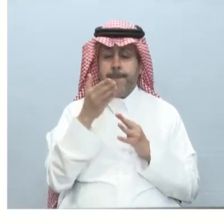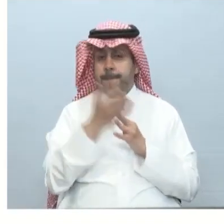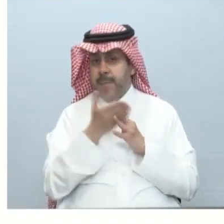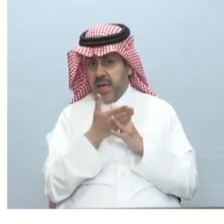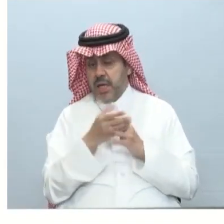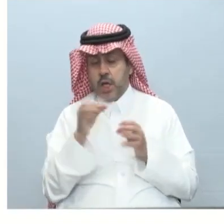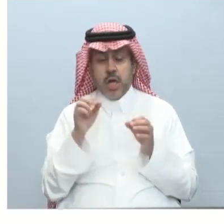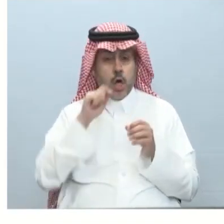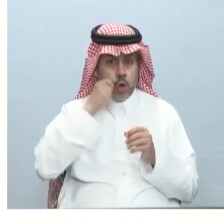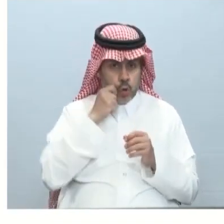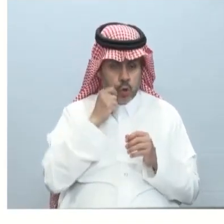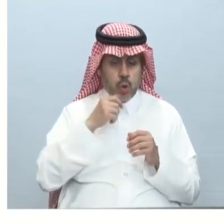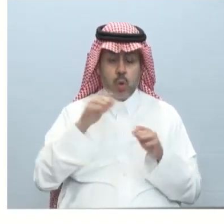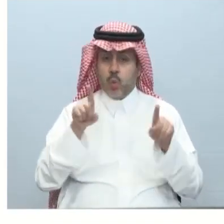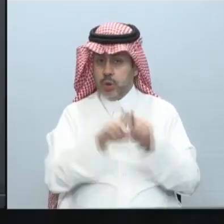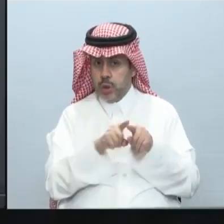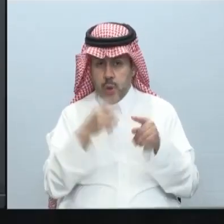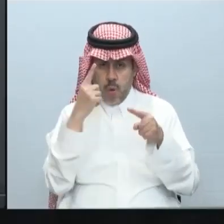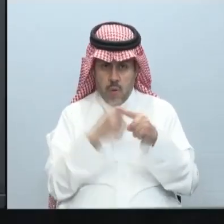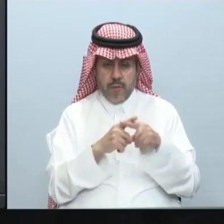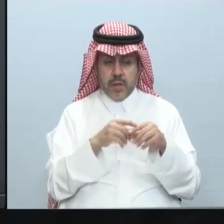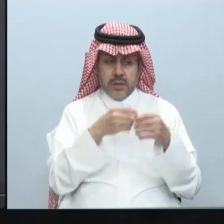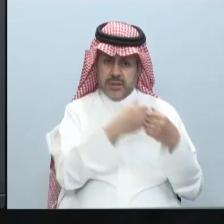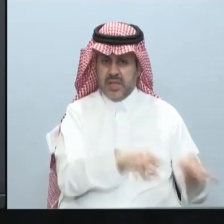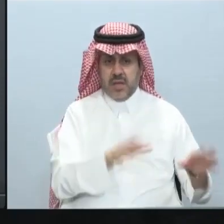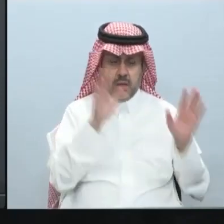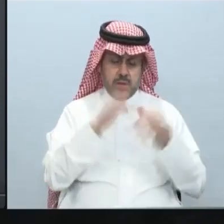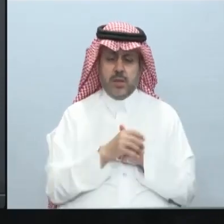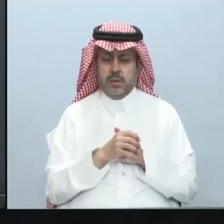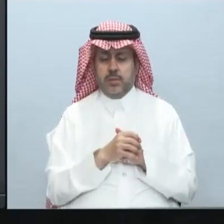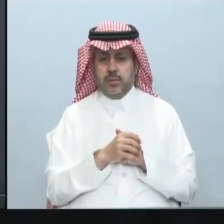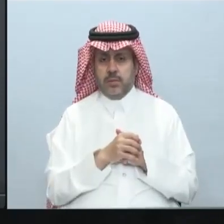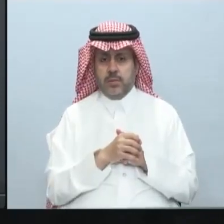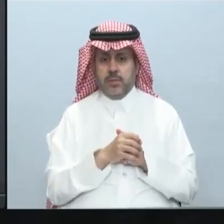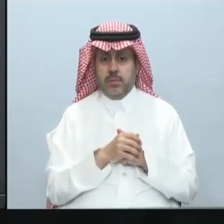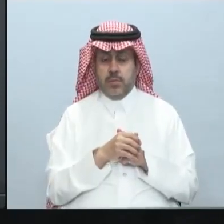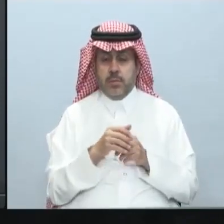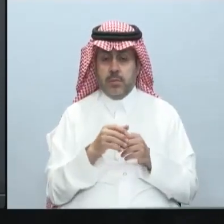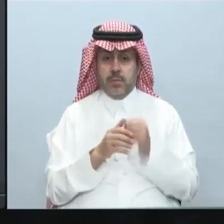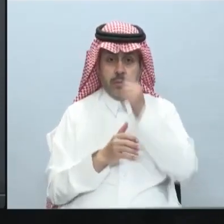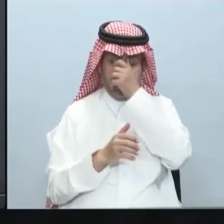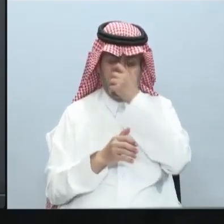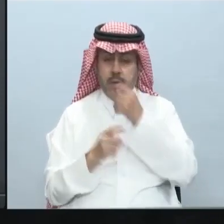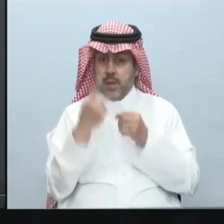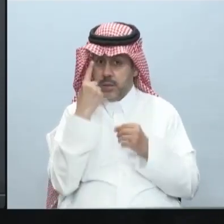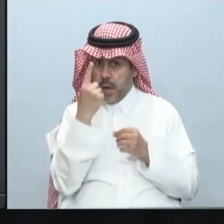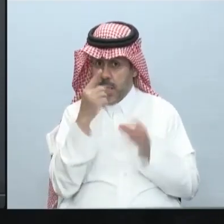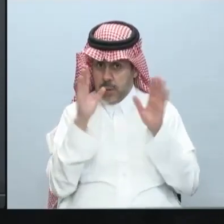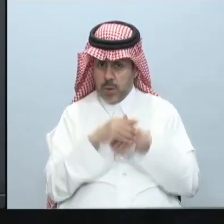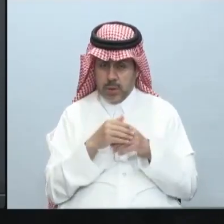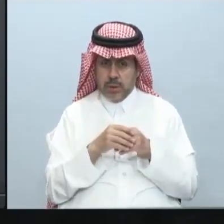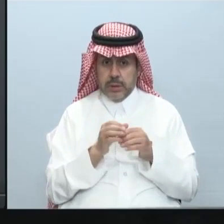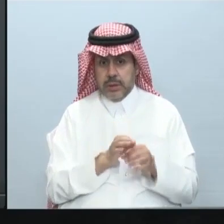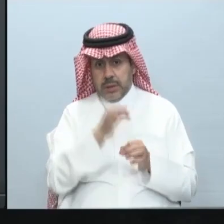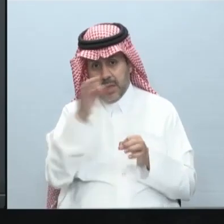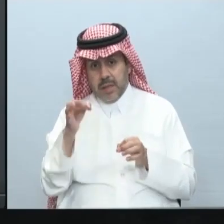وبين الشرك والكفر ترك الصلاه وهذه مساله مهمه اخواني واخواتي ترك صلاه واحده تنقلك من